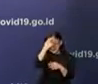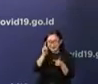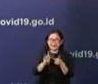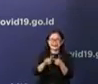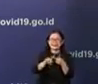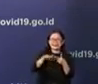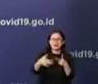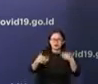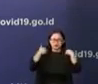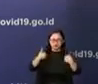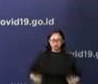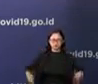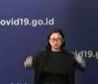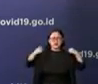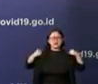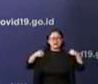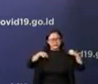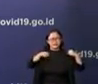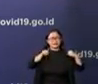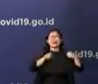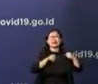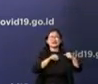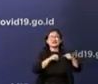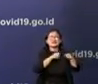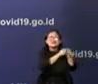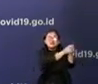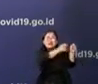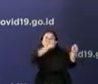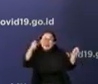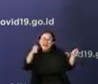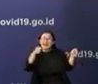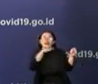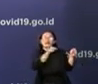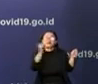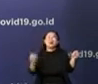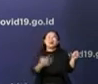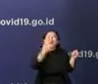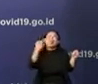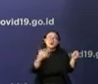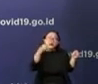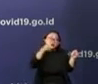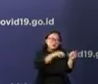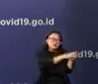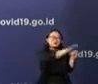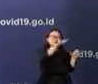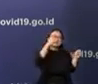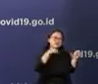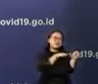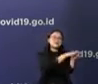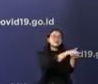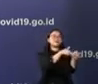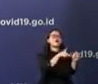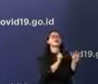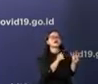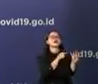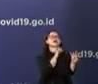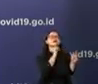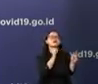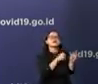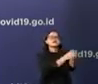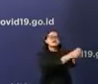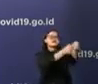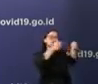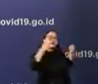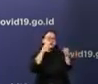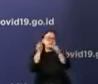maupun menjaga kesehatan umum2 ngan dengan sistem aliran udara maksimal biasanya memiliki Cross ventilation dengan dua